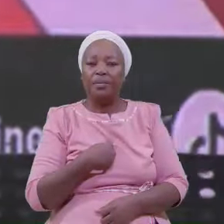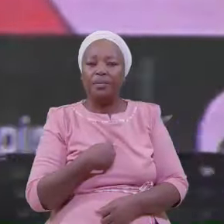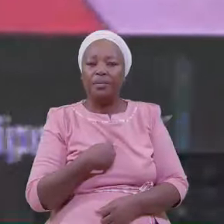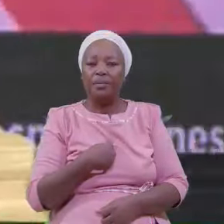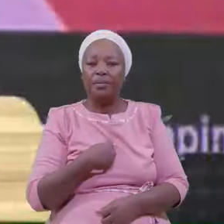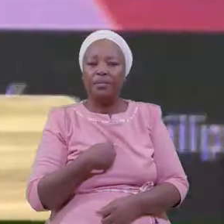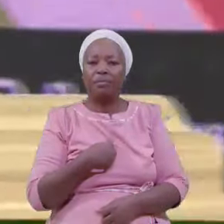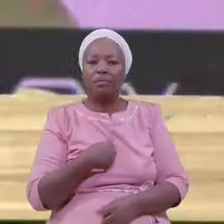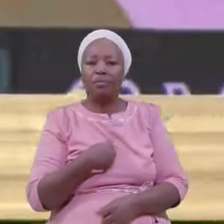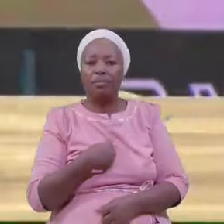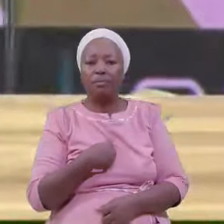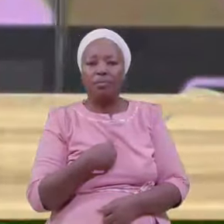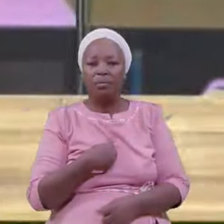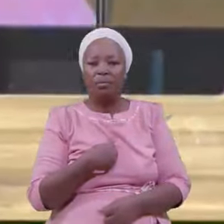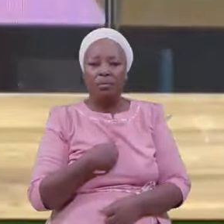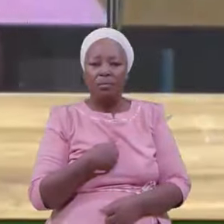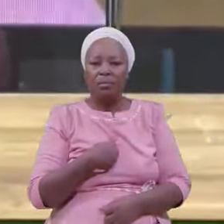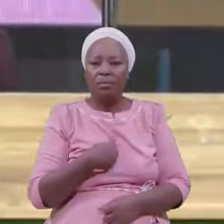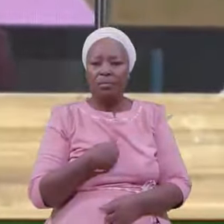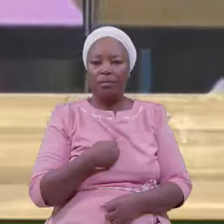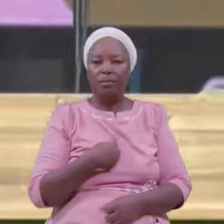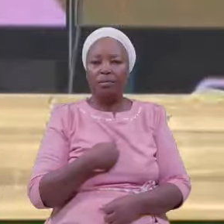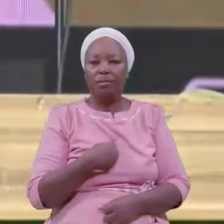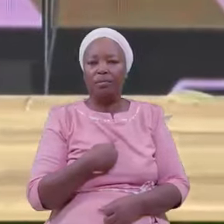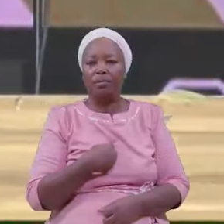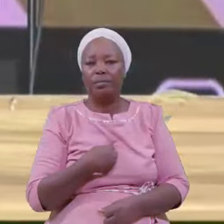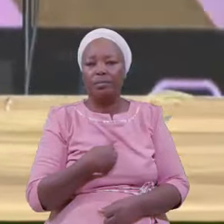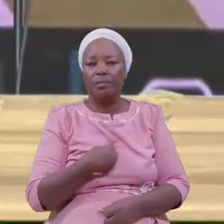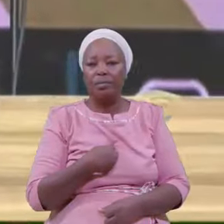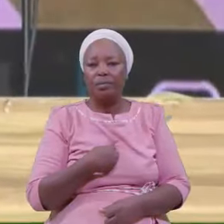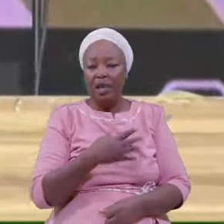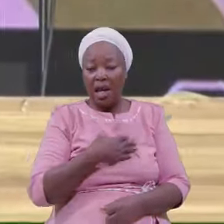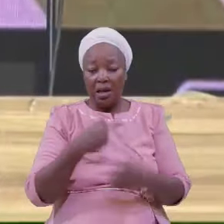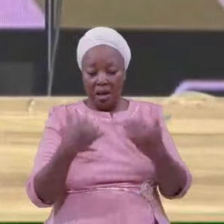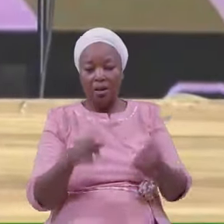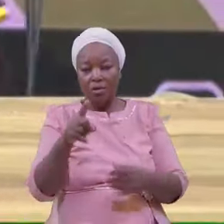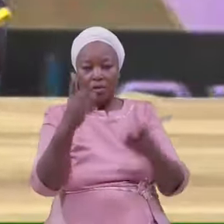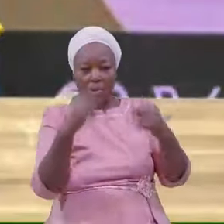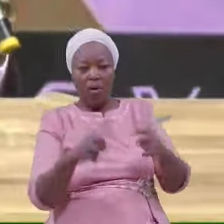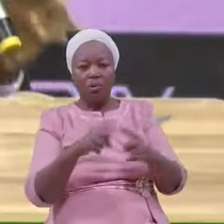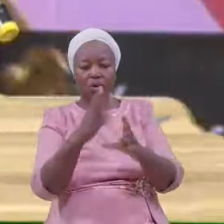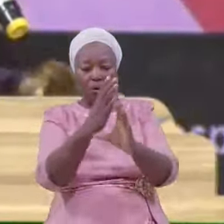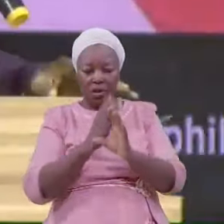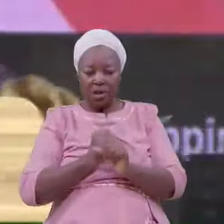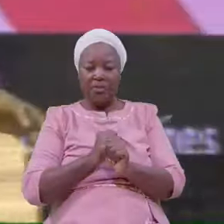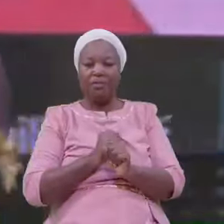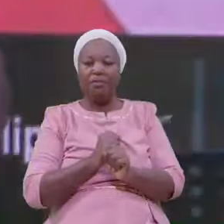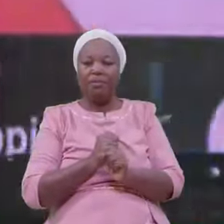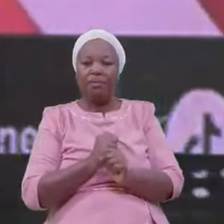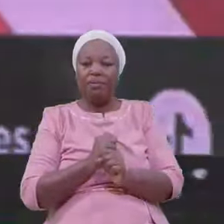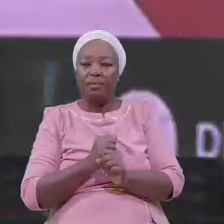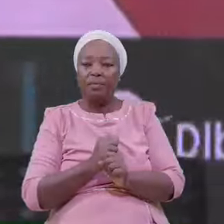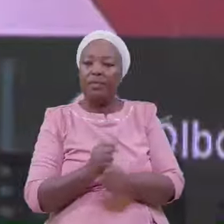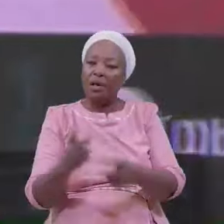Nananampalataya ka ng kaligtasang ito ay para sa iyo. And now you come to receive. At ngayon lumapit ka come. Para